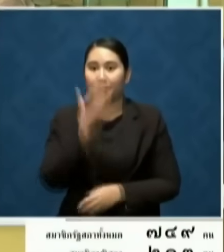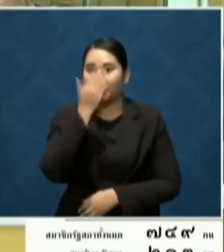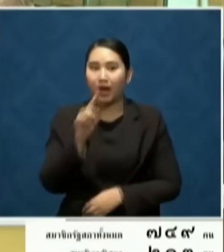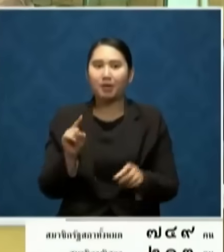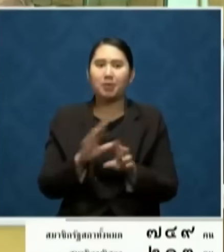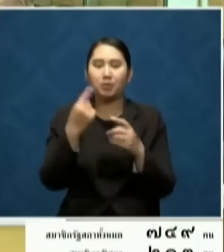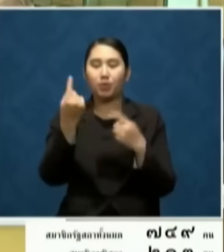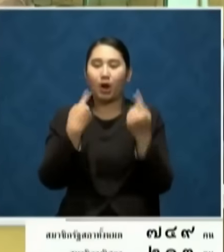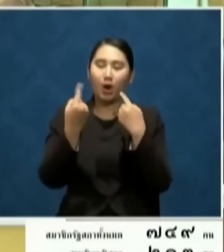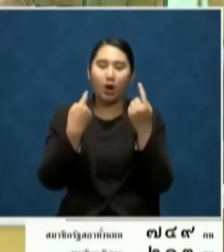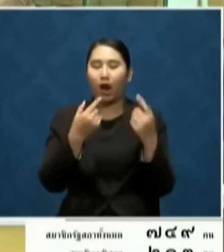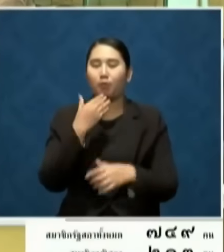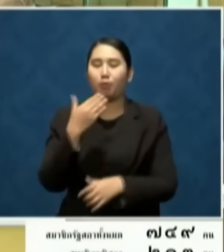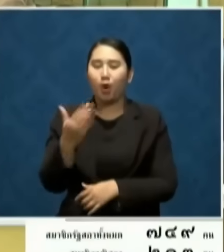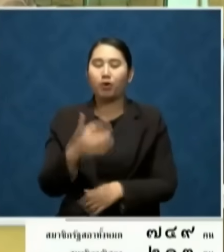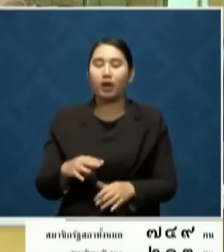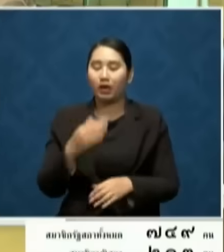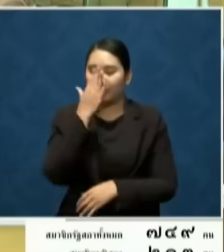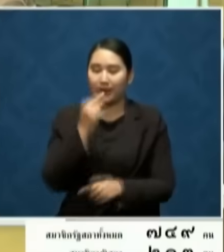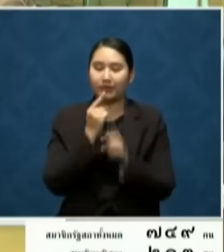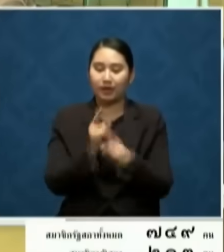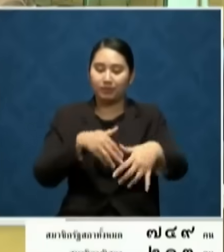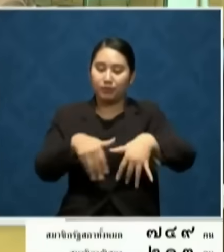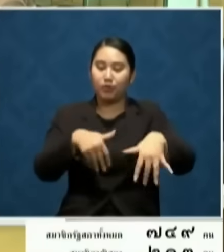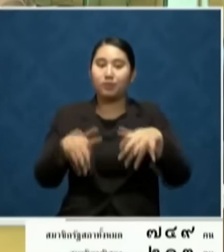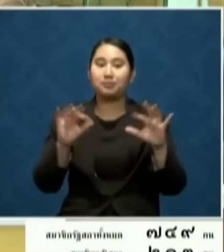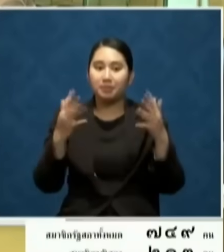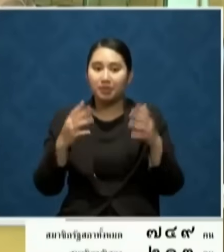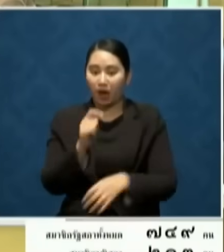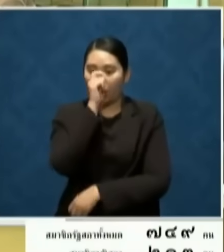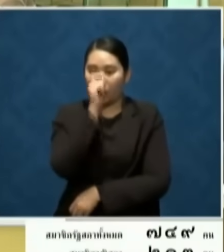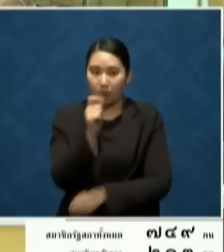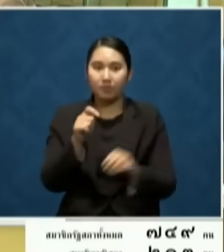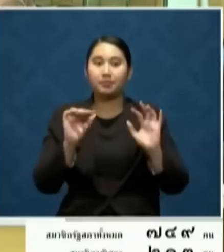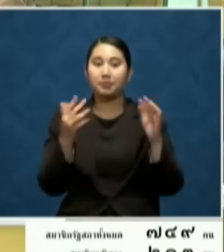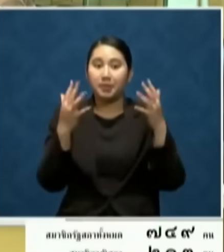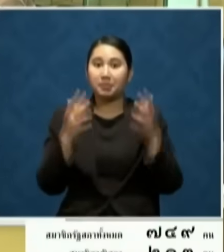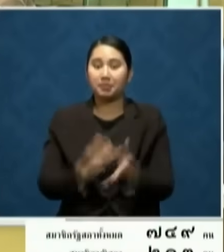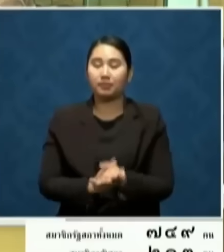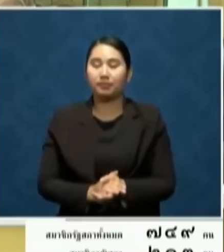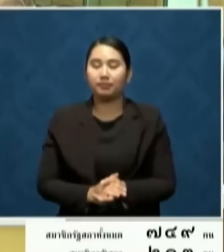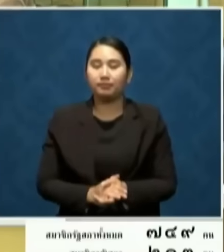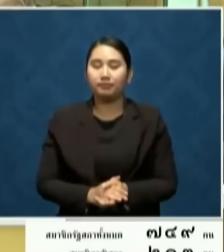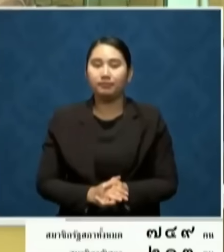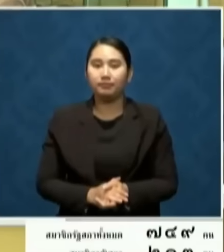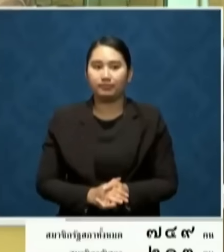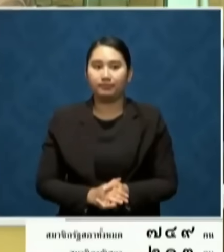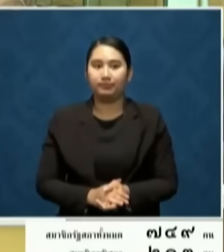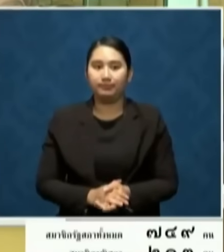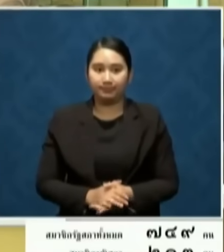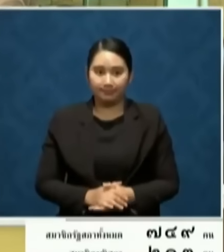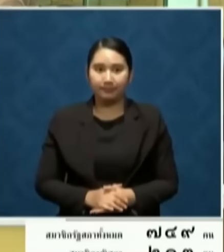จะไม่แก้ไขมาตรา112แล้วแต่ตนไม่เชื่อและคิดว่าเป็นการหลอกลวงฉะนั้นย้ำว่าสิ่งที่ต